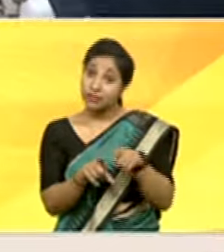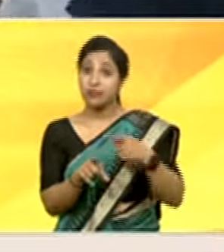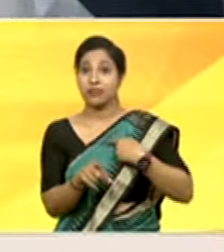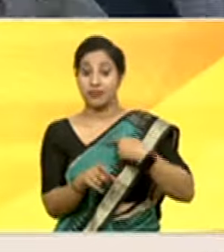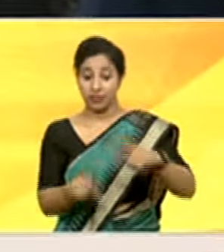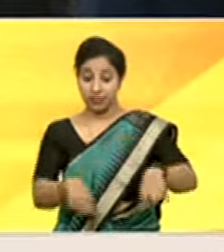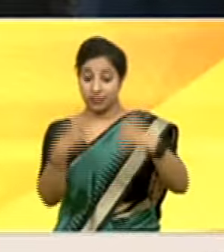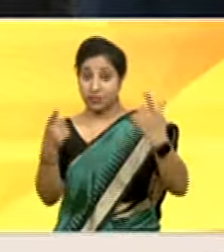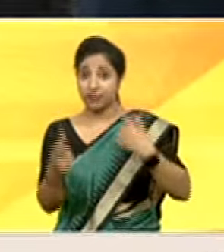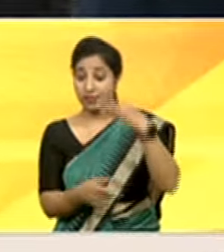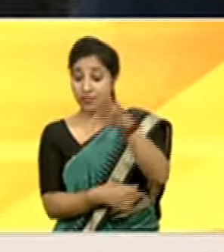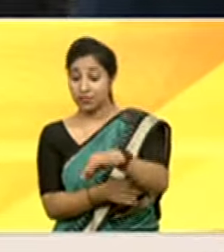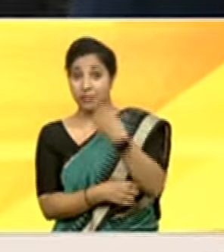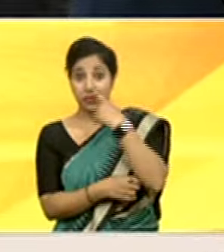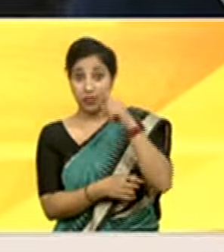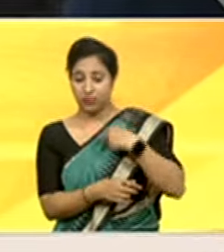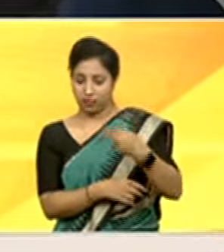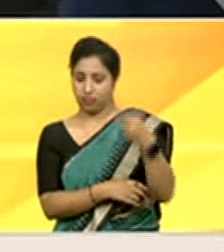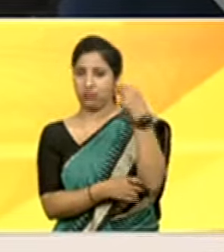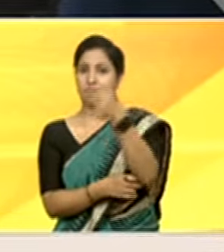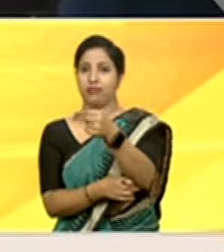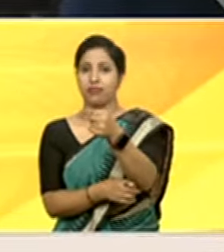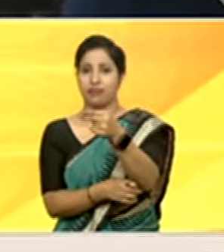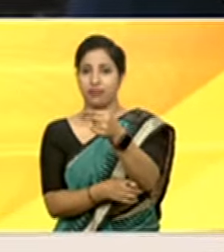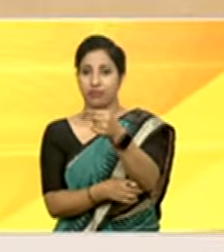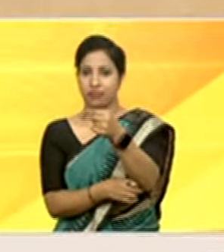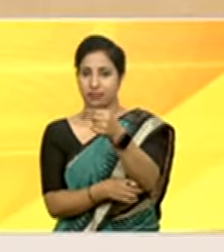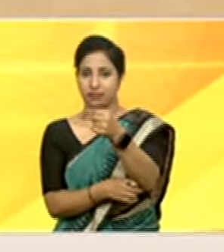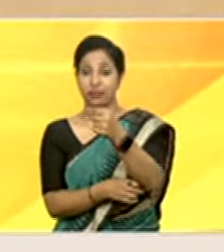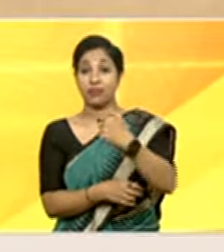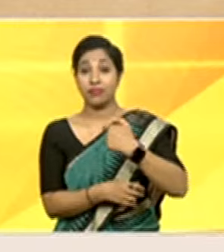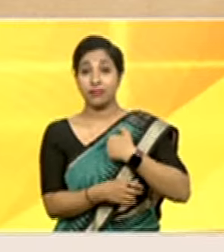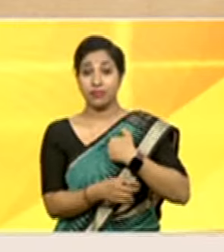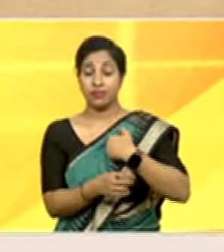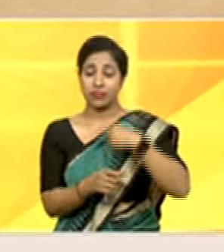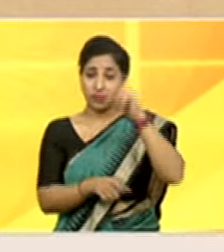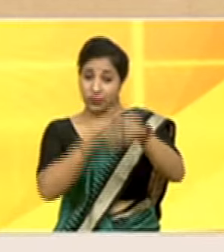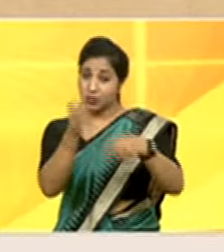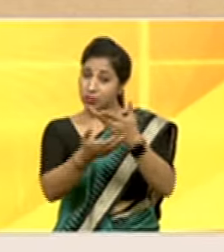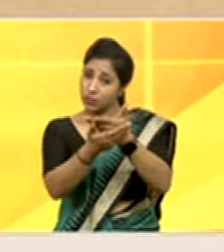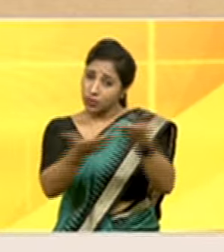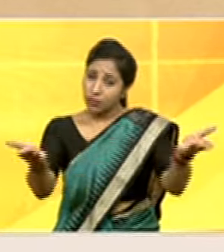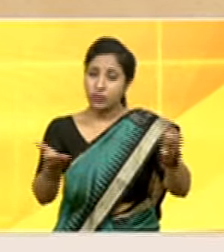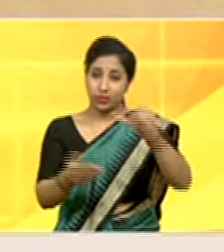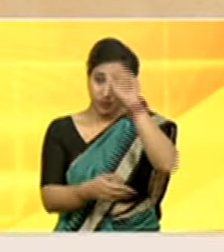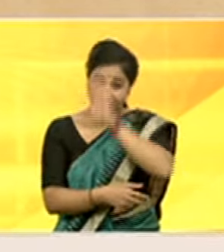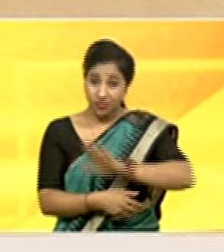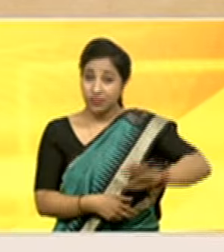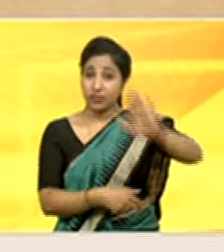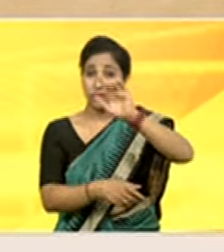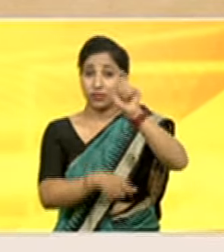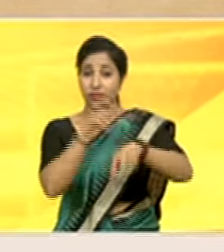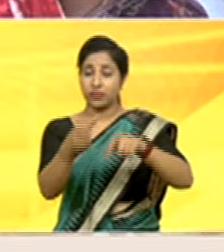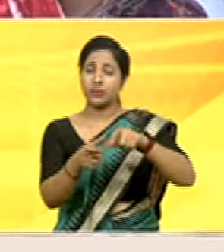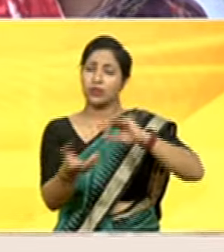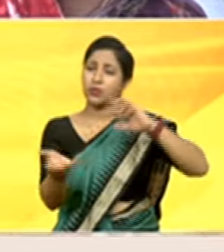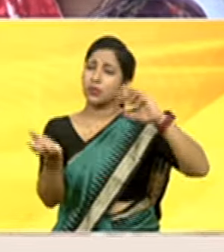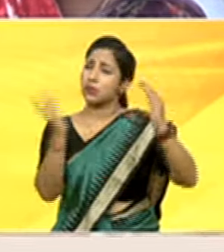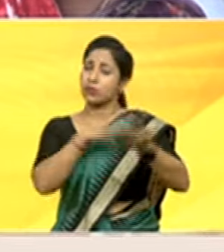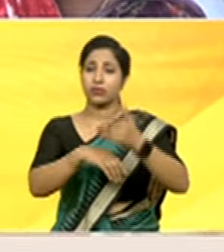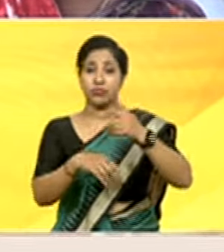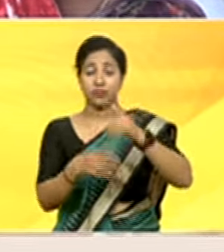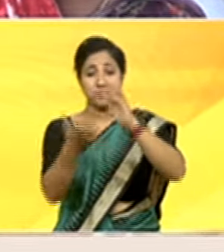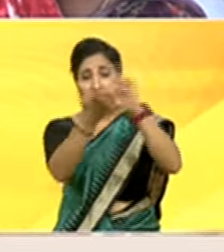अपनी मा के नाम लगाया है मैंने सभी देशवासियों से दुनिया के सभी